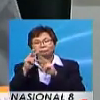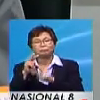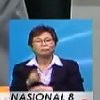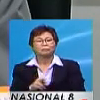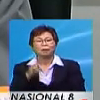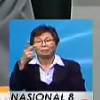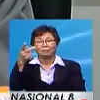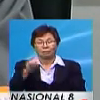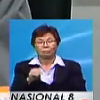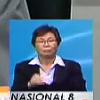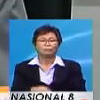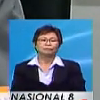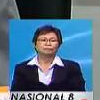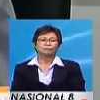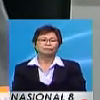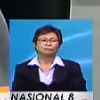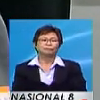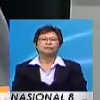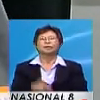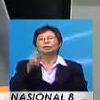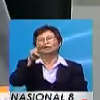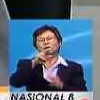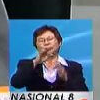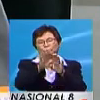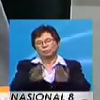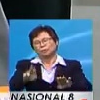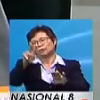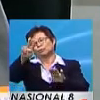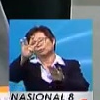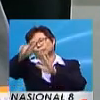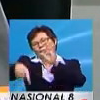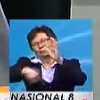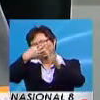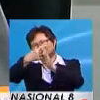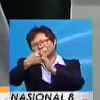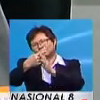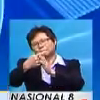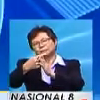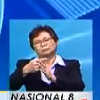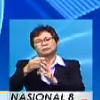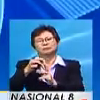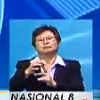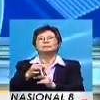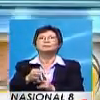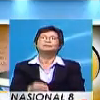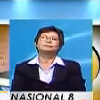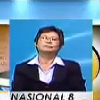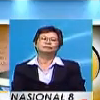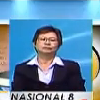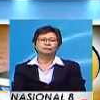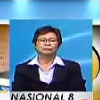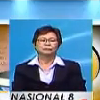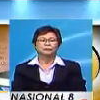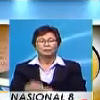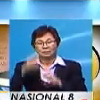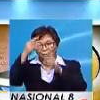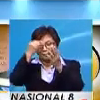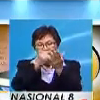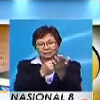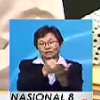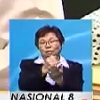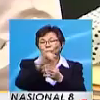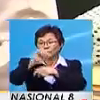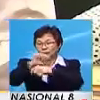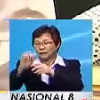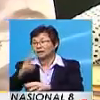walaupun saluran berita 24 jaman yang saluran utamau kesetiaan War kerja